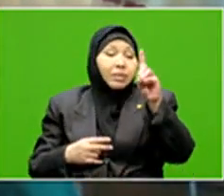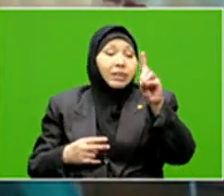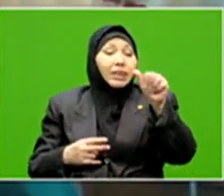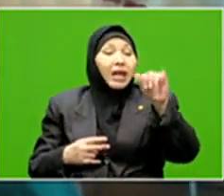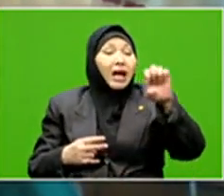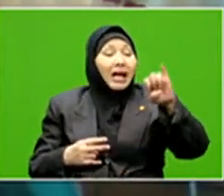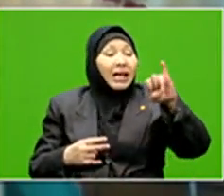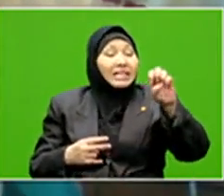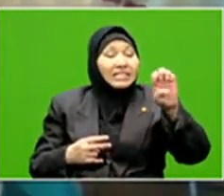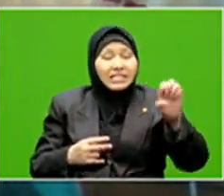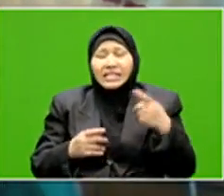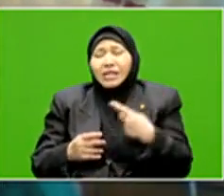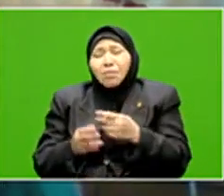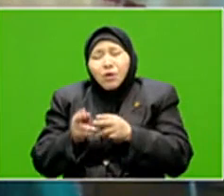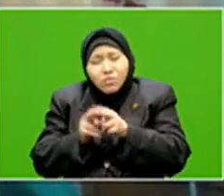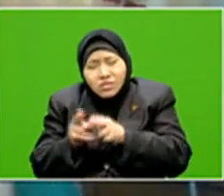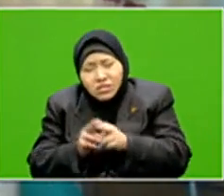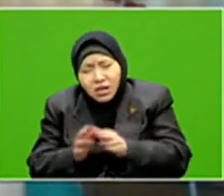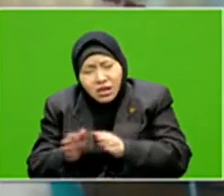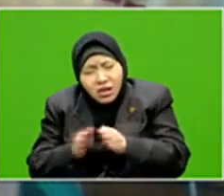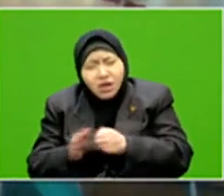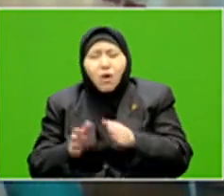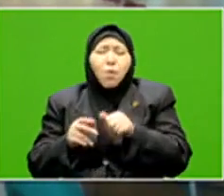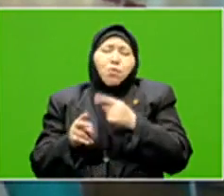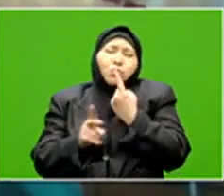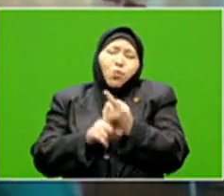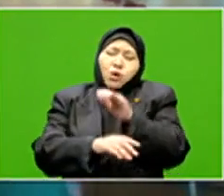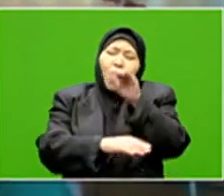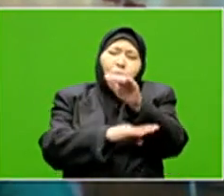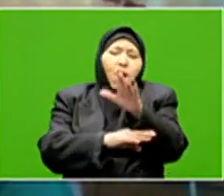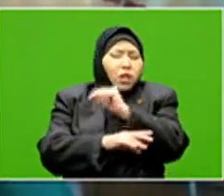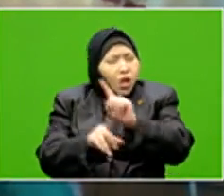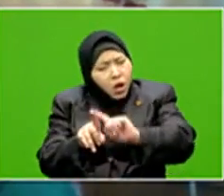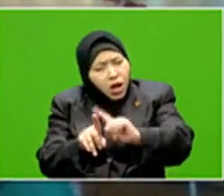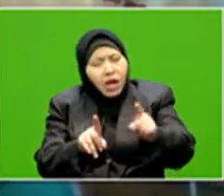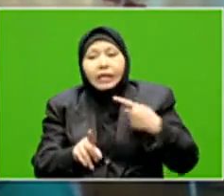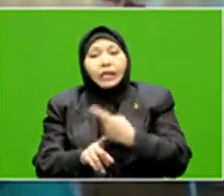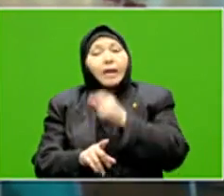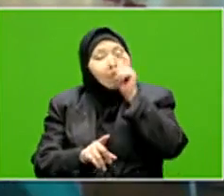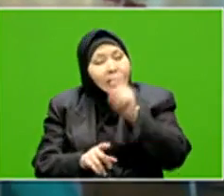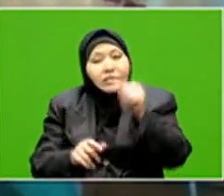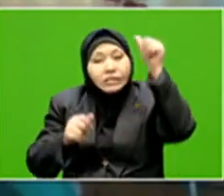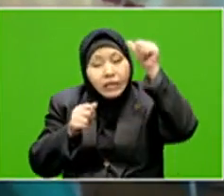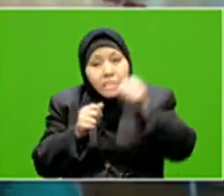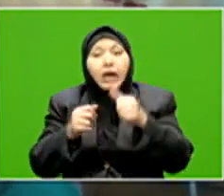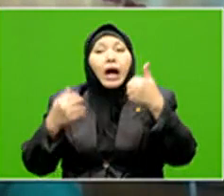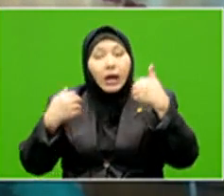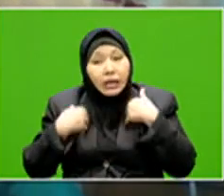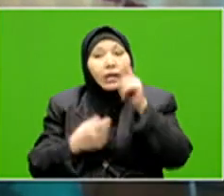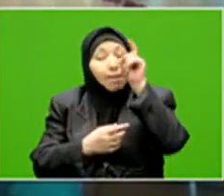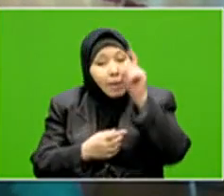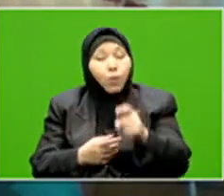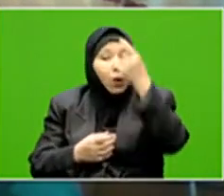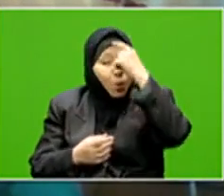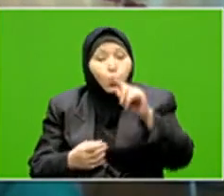kita nak berusaha melakukan islah, dakwah dan sebagainya, kita kena ingat adanya keperluan